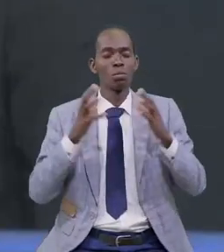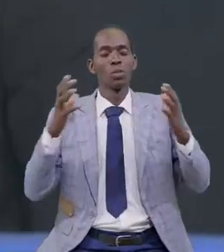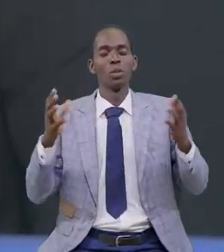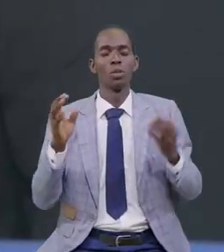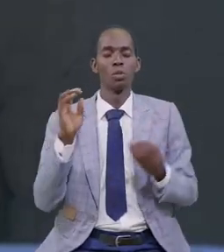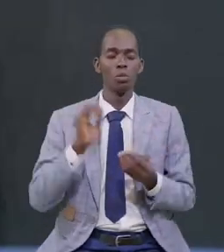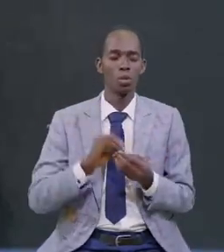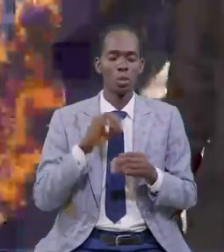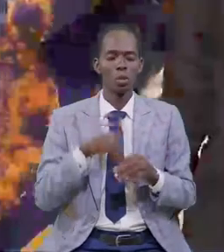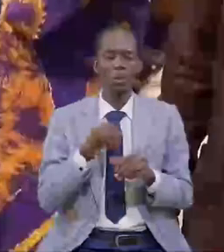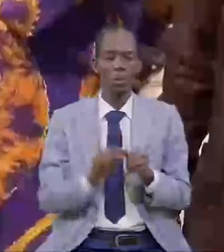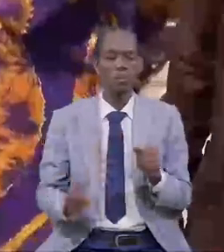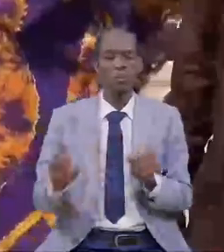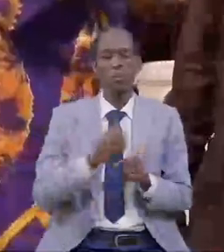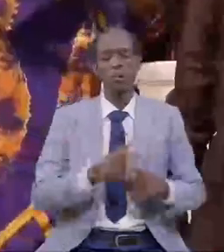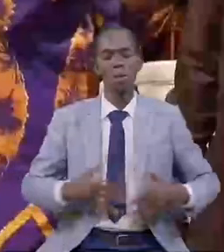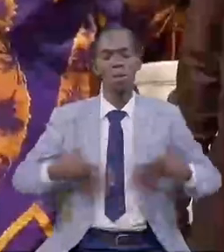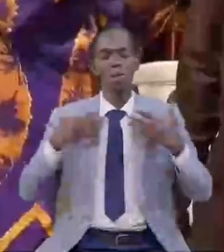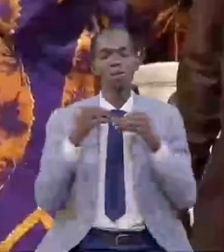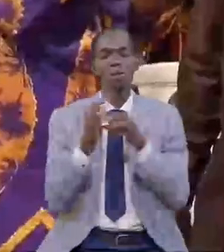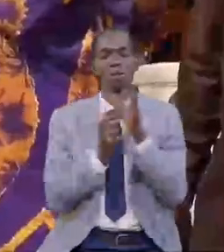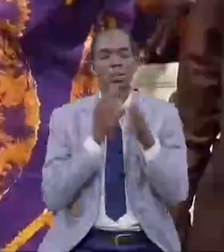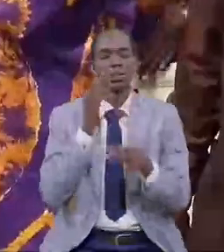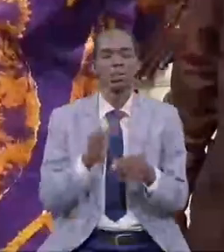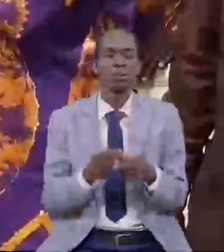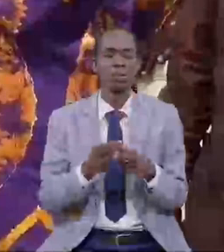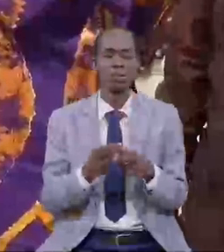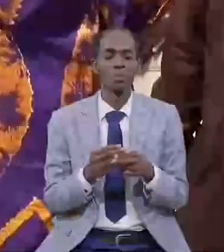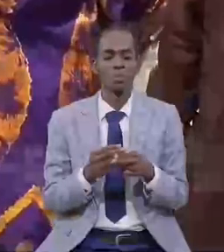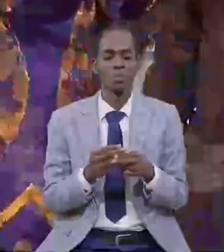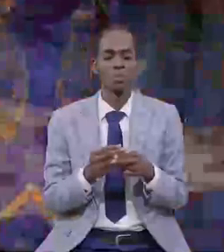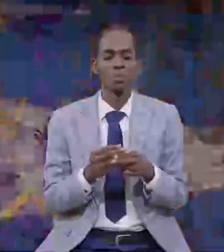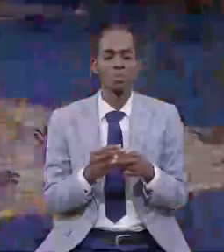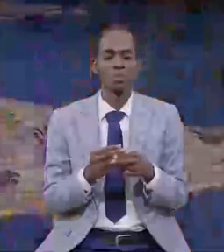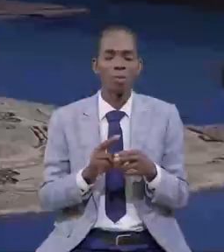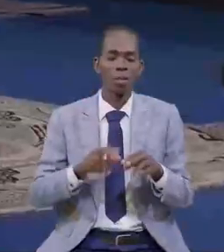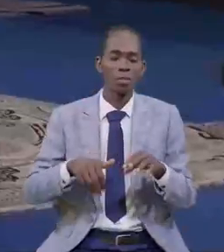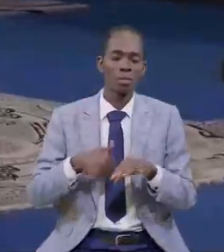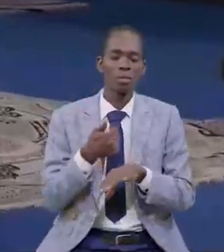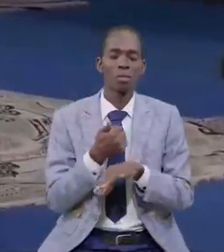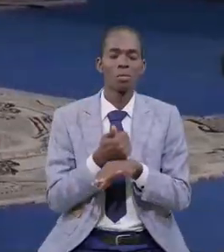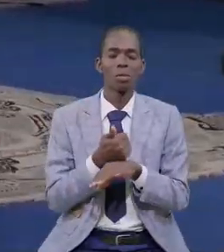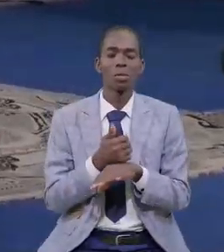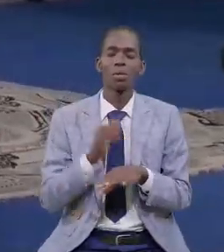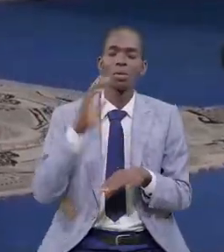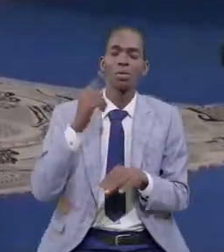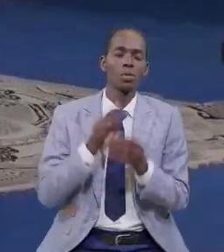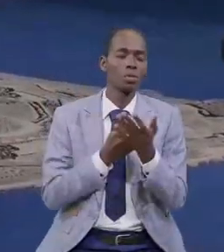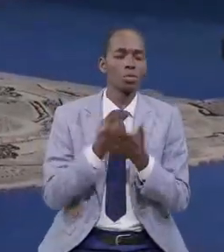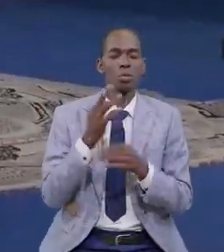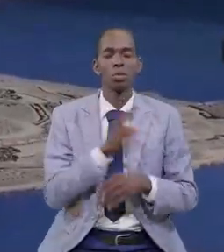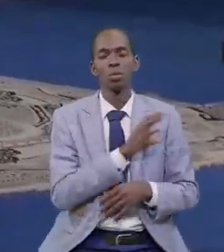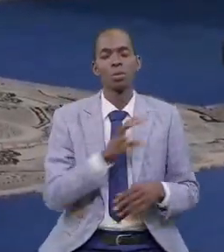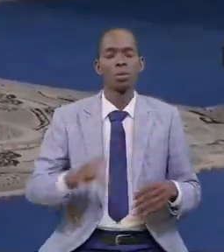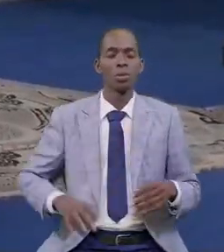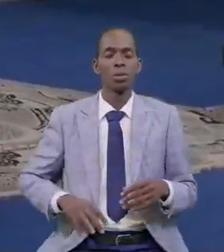chaque vie au nom de jésus-chist confirme la vérité de